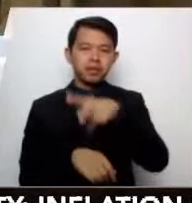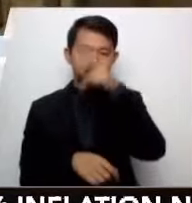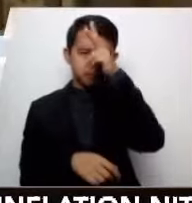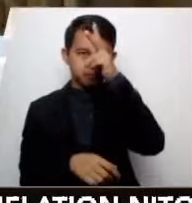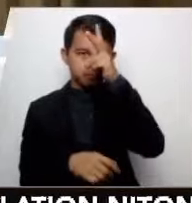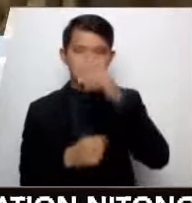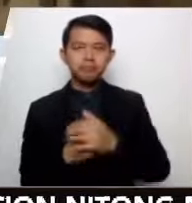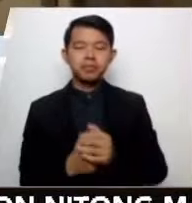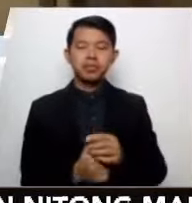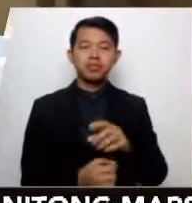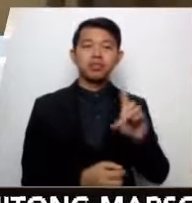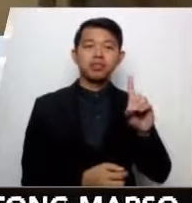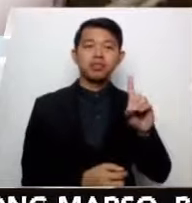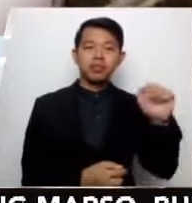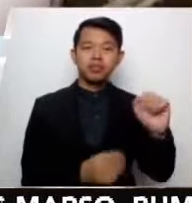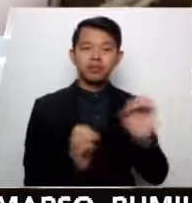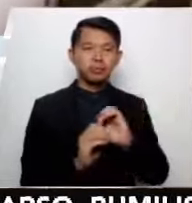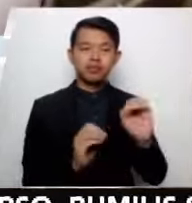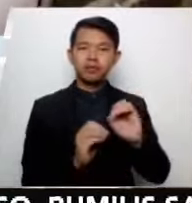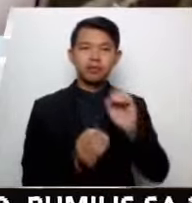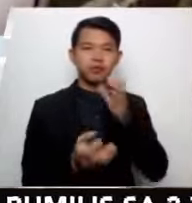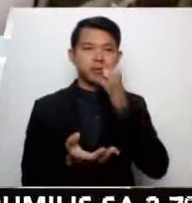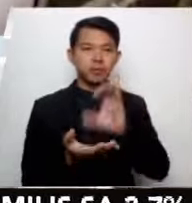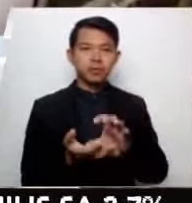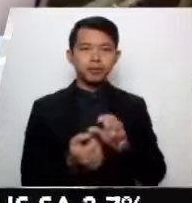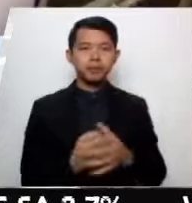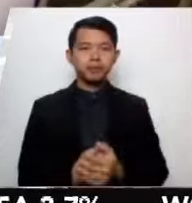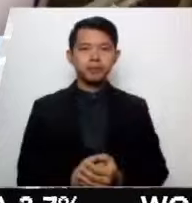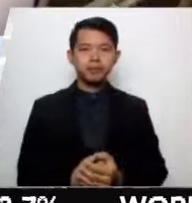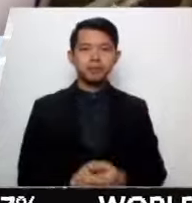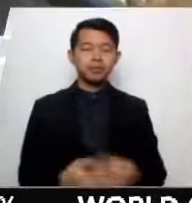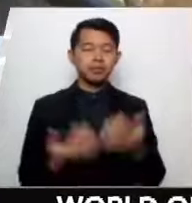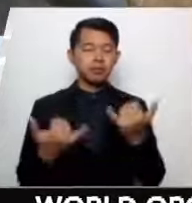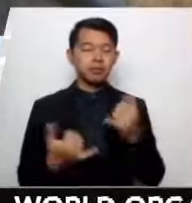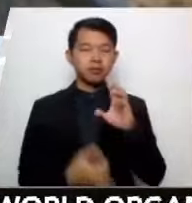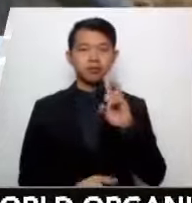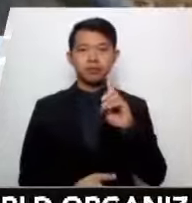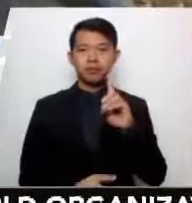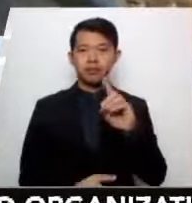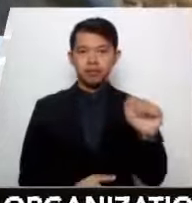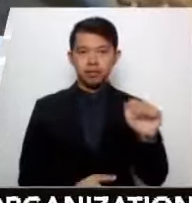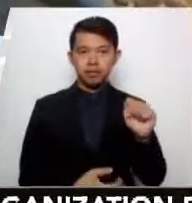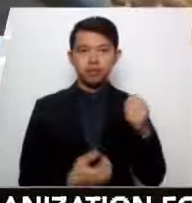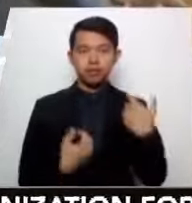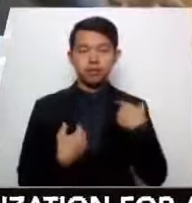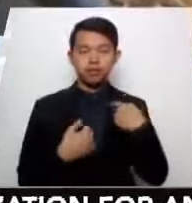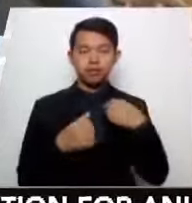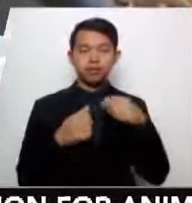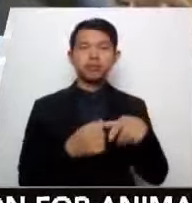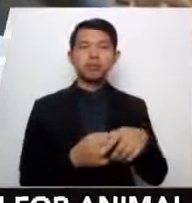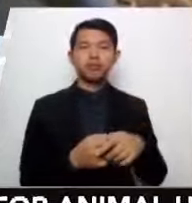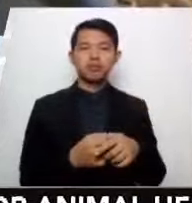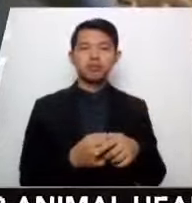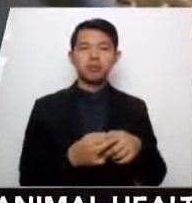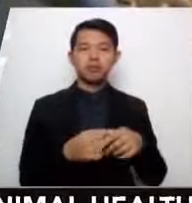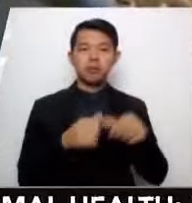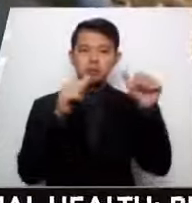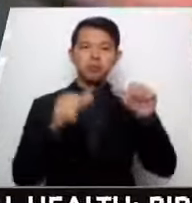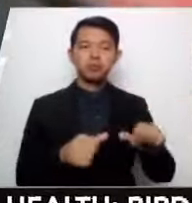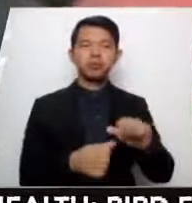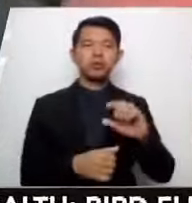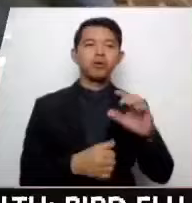nitong Enero nagpatupad ng ptry ban ang da mula sa mga bansang may bird flue Outbreak gaya ng Japan Belgium at